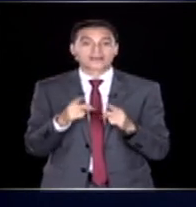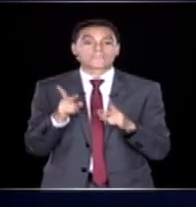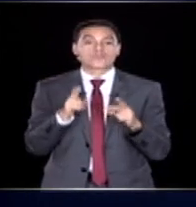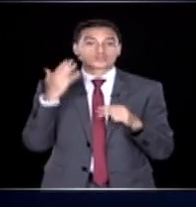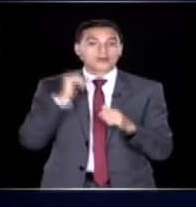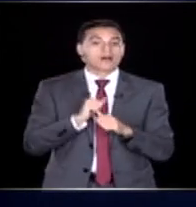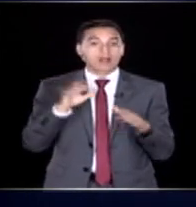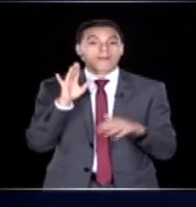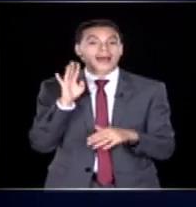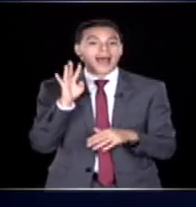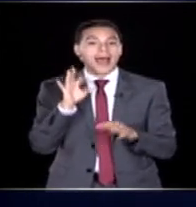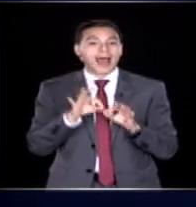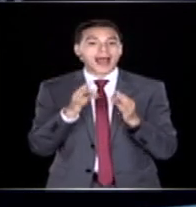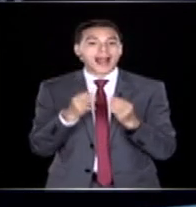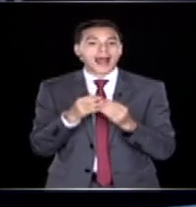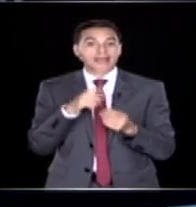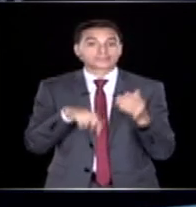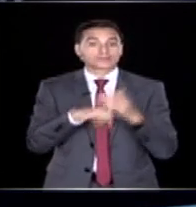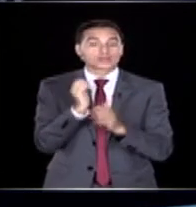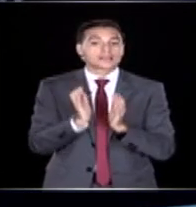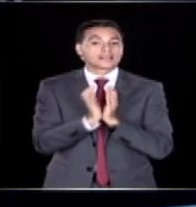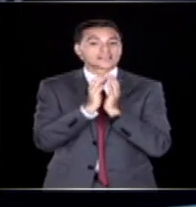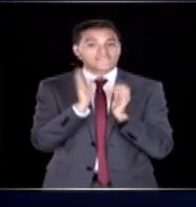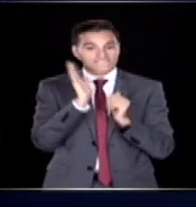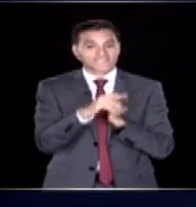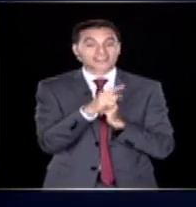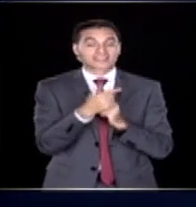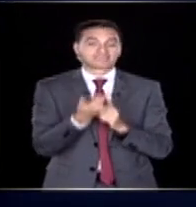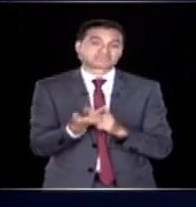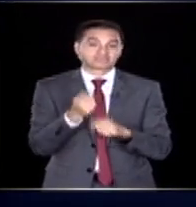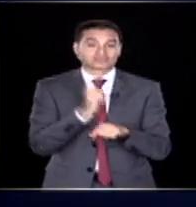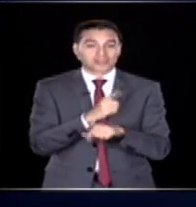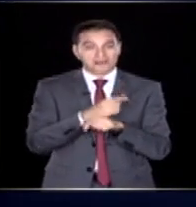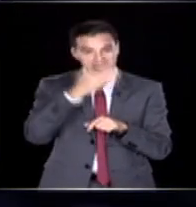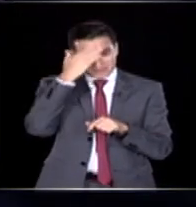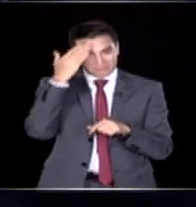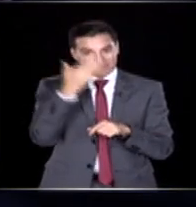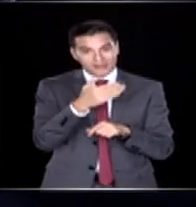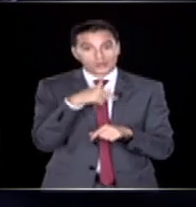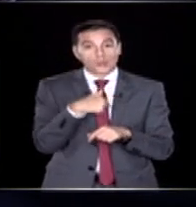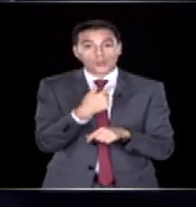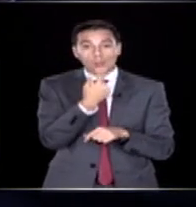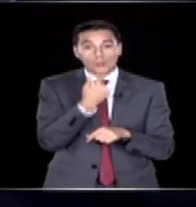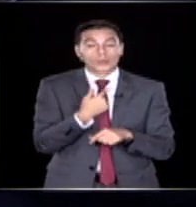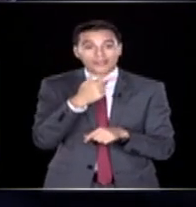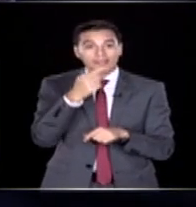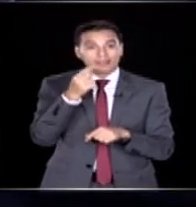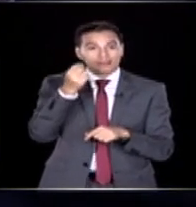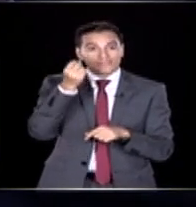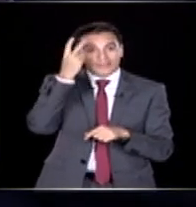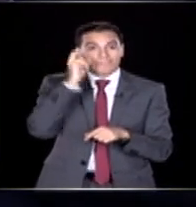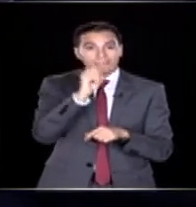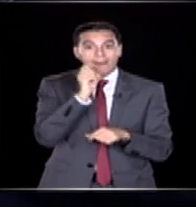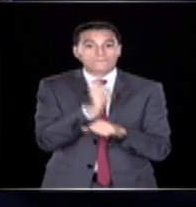الرابع عائلات، عندهم كاس العبقرة في البيت. قوليلي بقى فكرة المدير الفني. انا كنت قلقانة من الموسم ككل